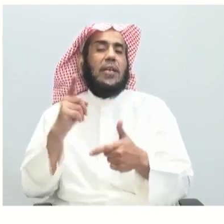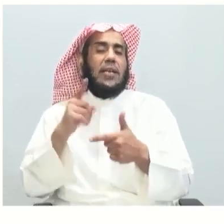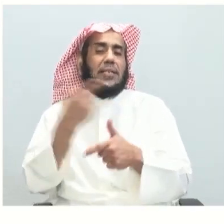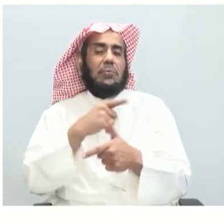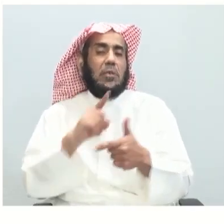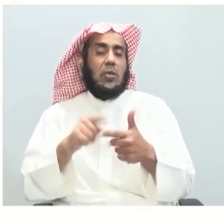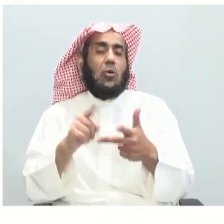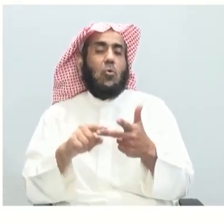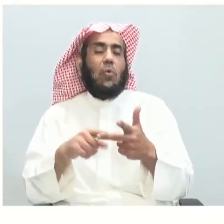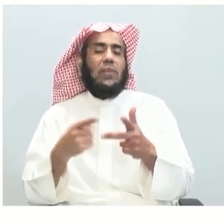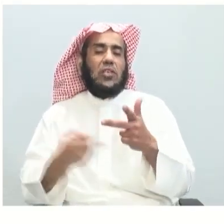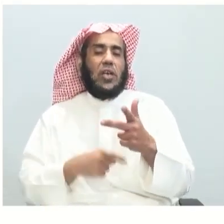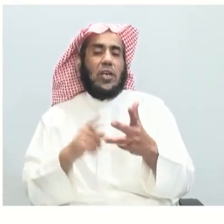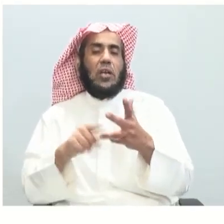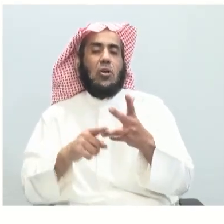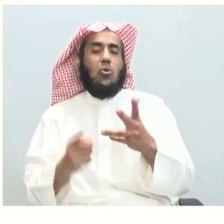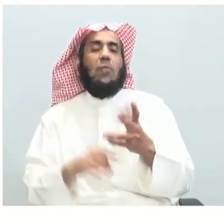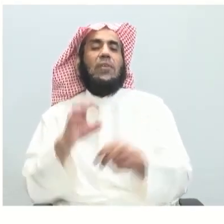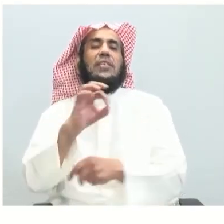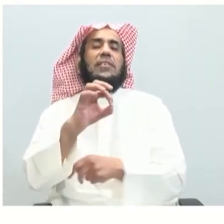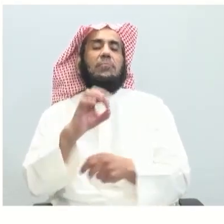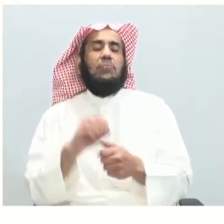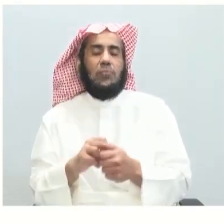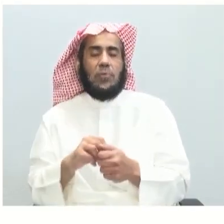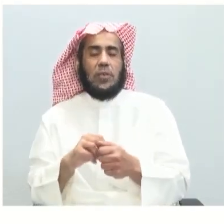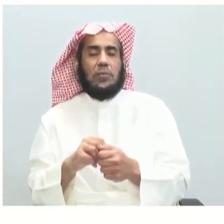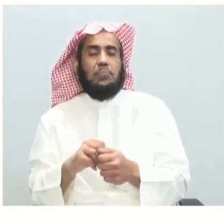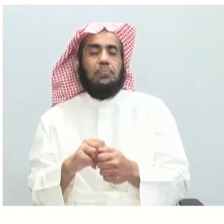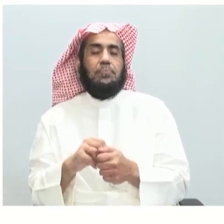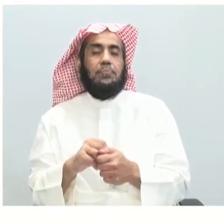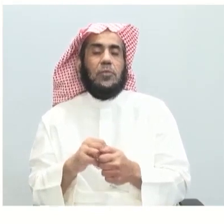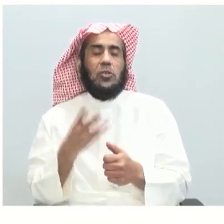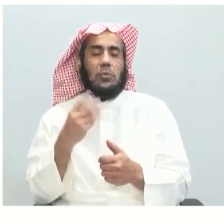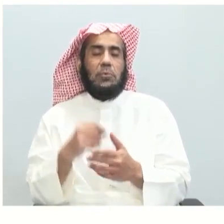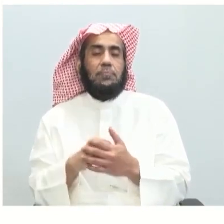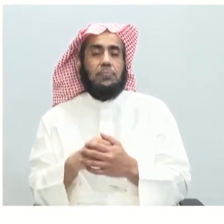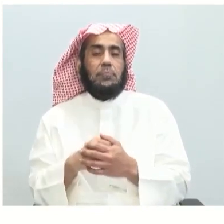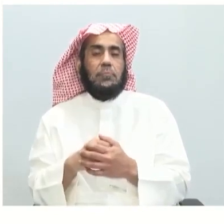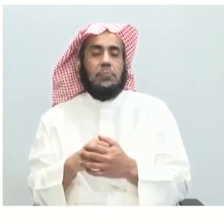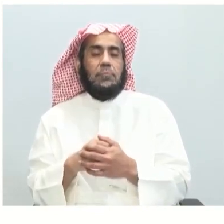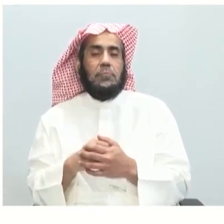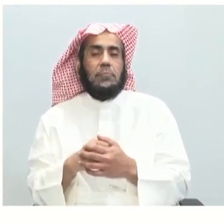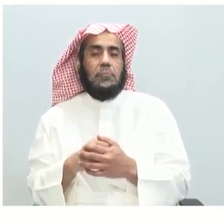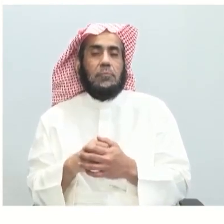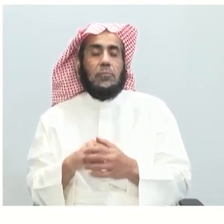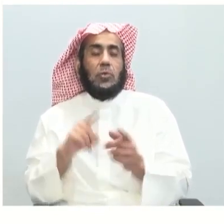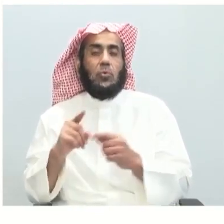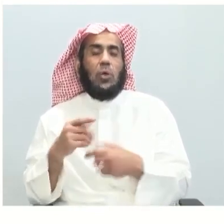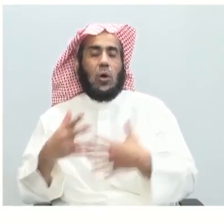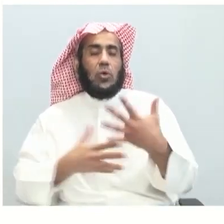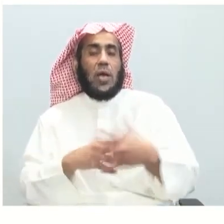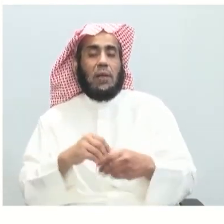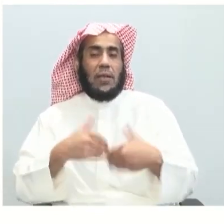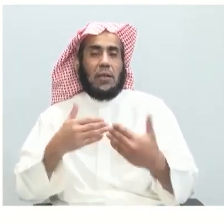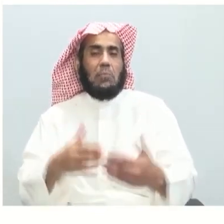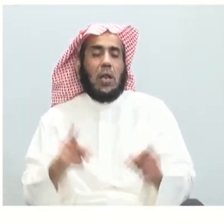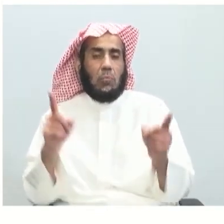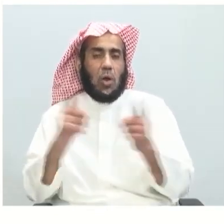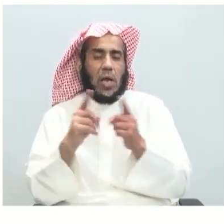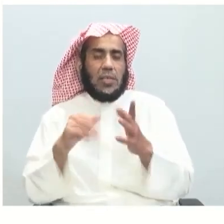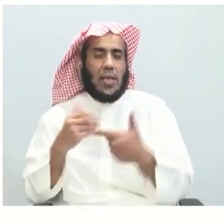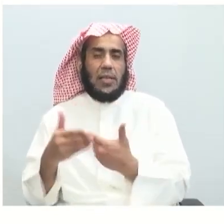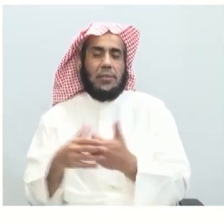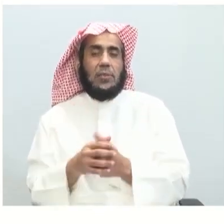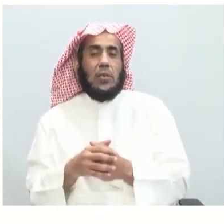وفي الجر وفي الجزم وفي الجر وفي الجزم جميل هنا شارك في اكمال ملخص الاتي